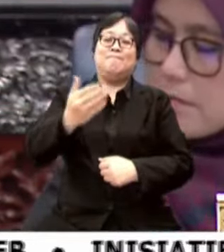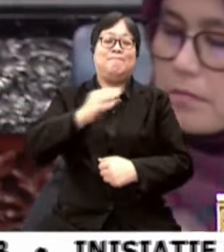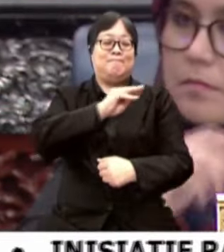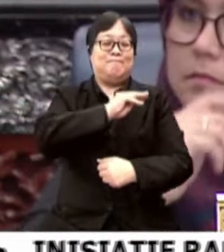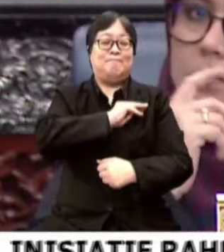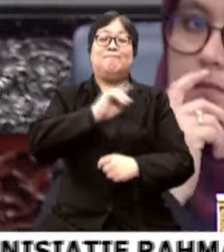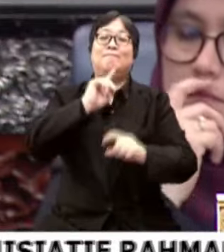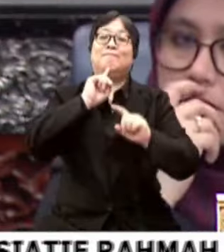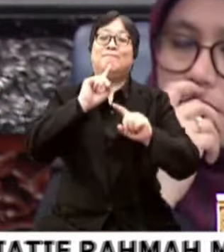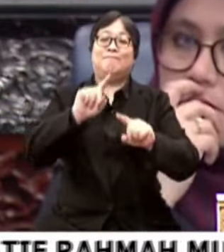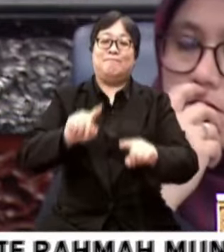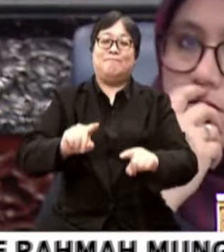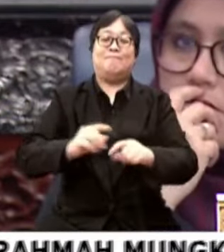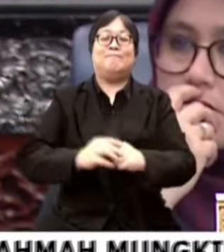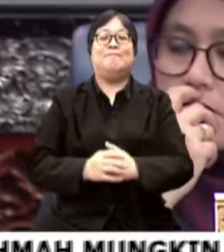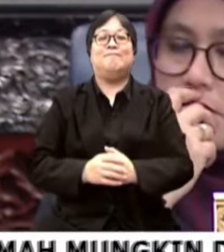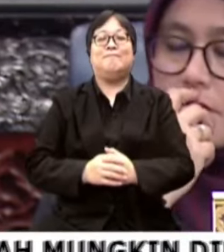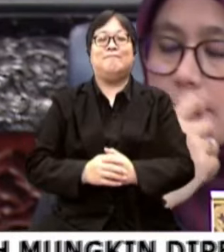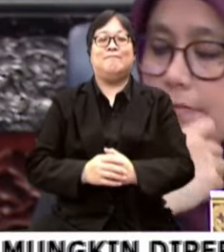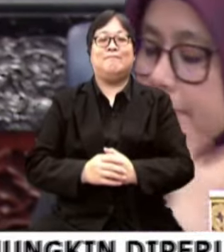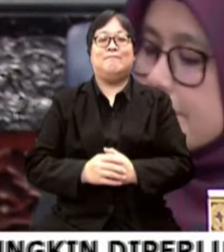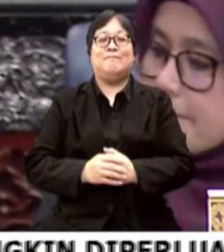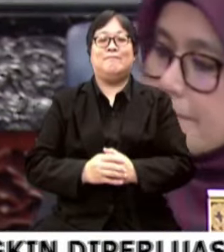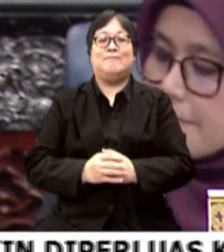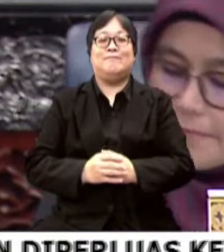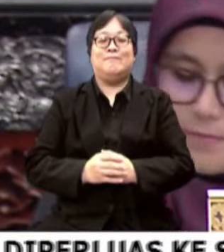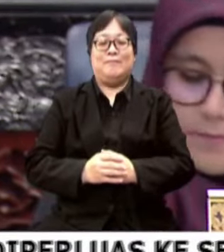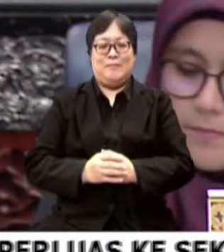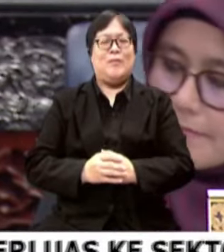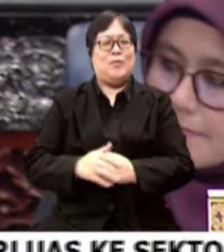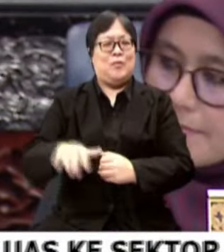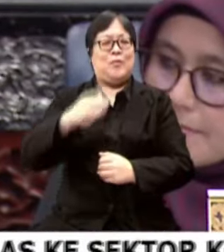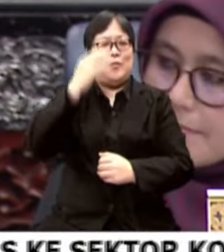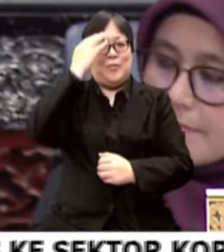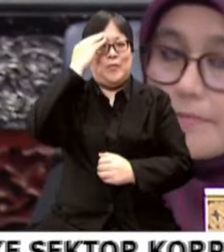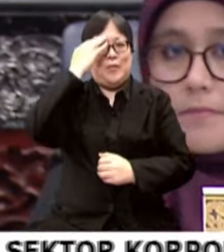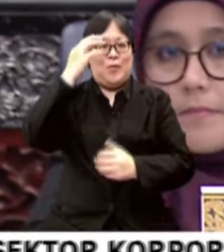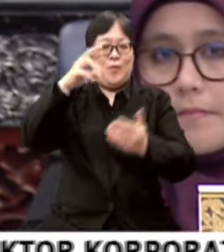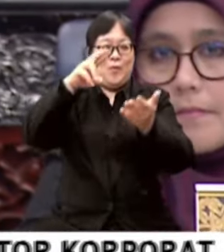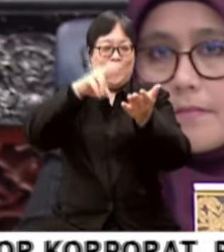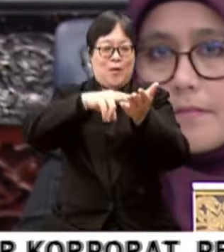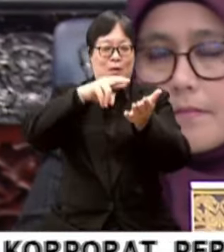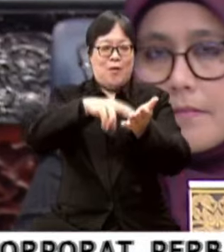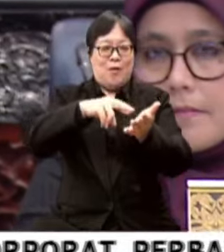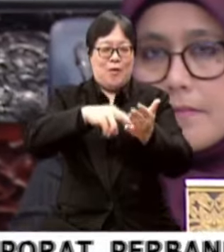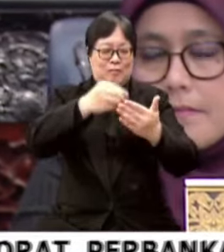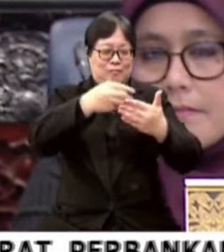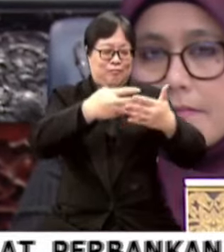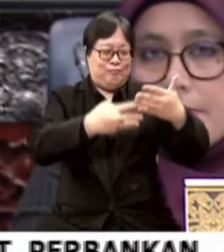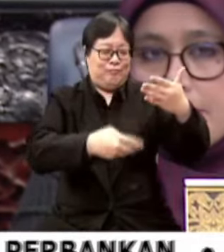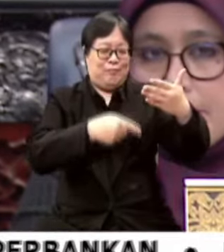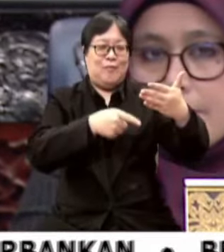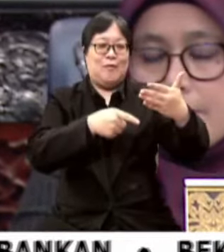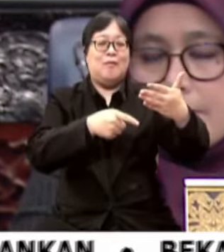jawaban yang telah diberikan kita tahu bahwa record menunjukkan pencernaan